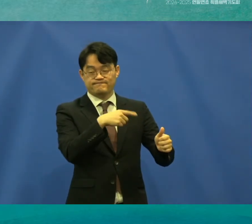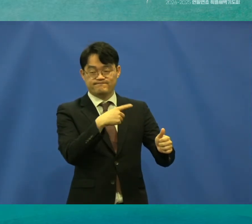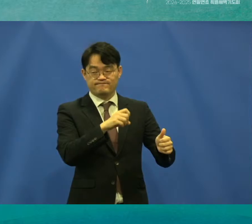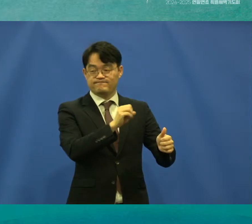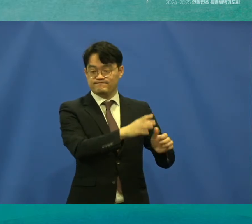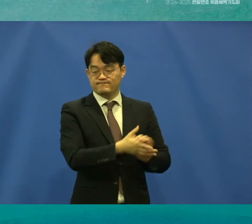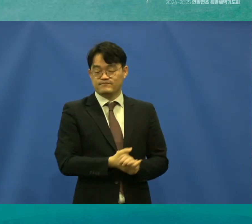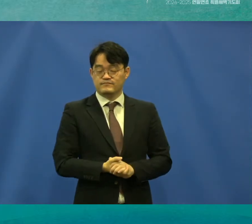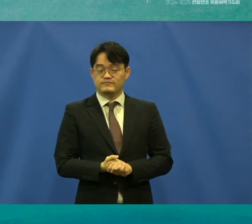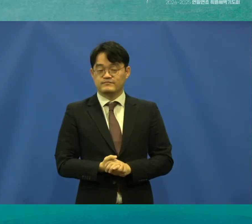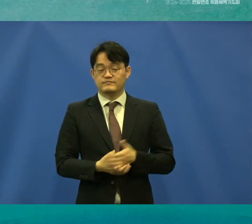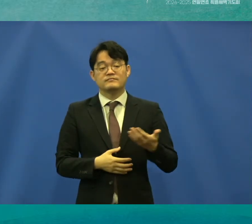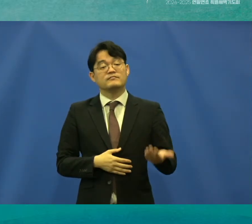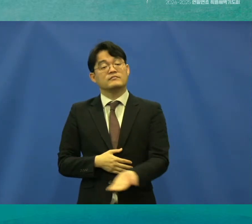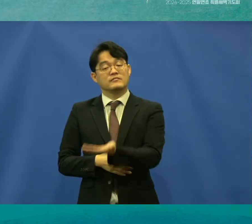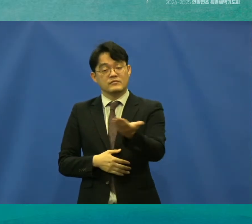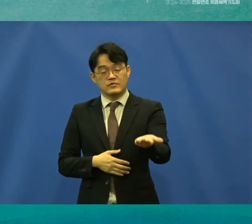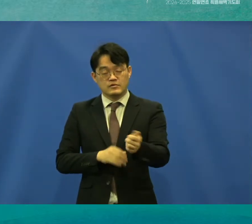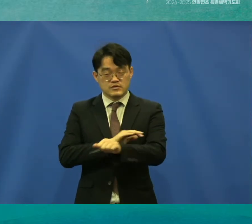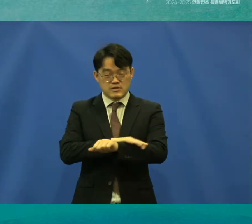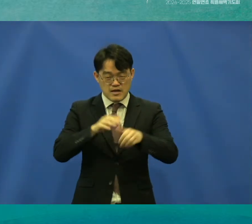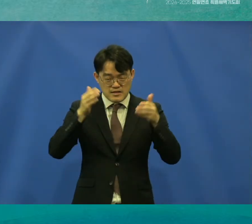오늘 우리도 귀를 기울여야 될 구절이에요.